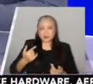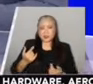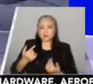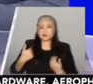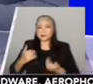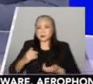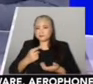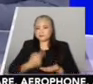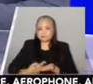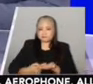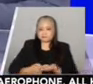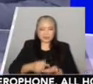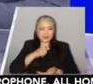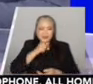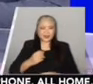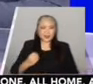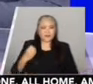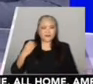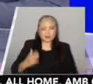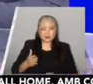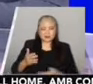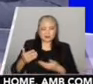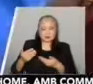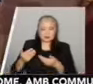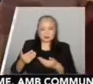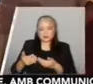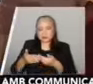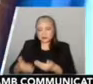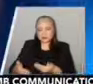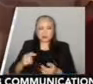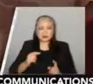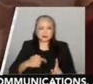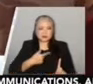paraan. May unang balita si Mark Salazar.